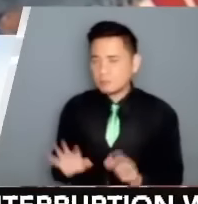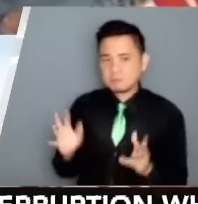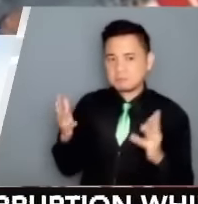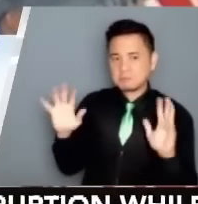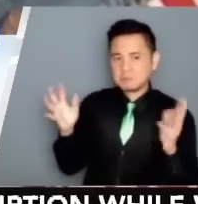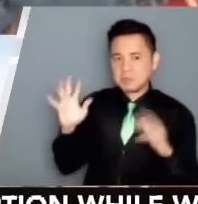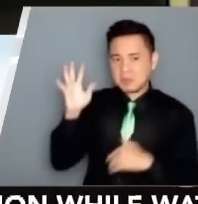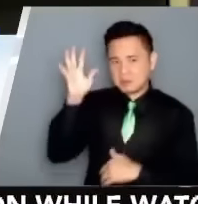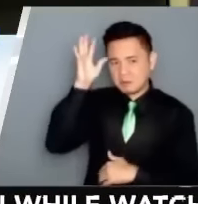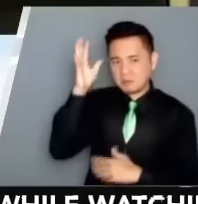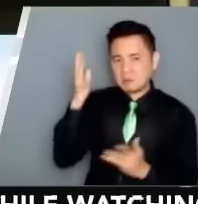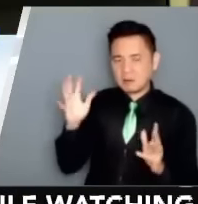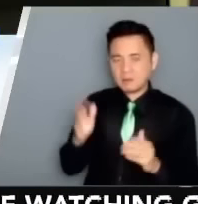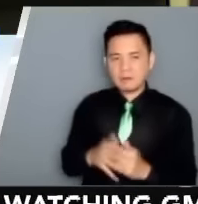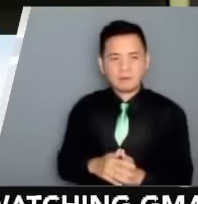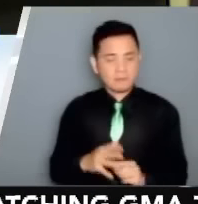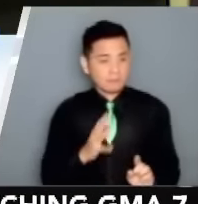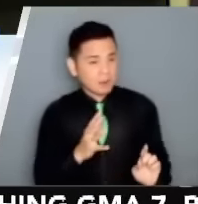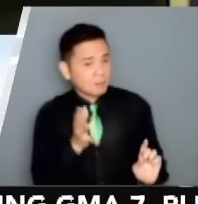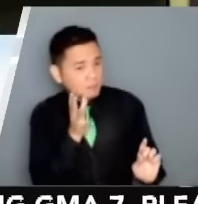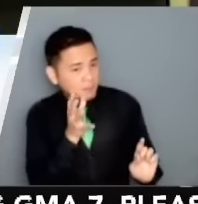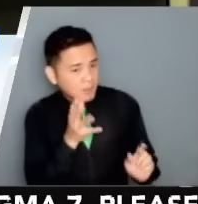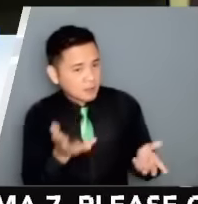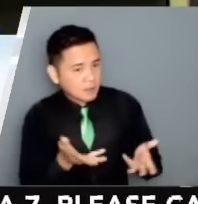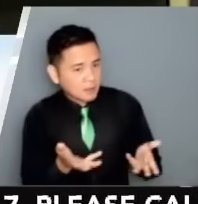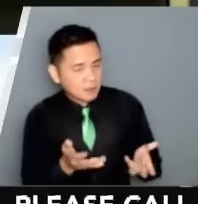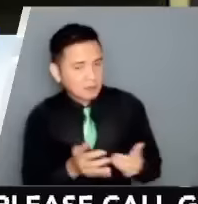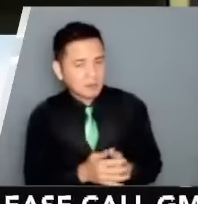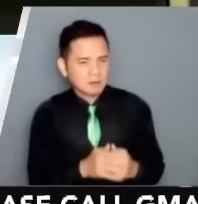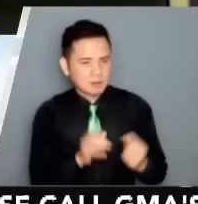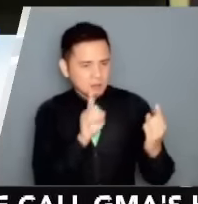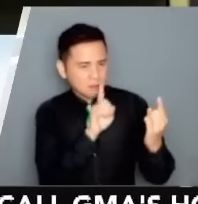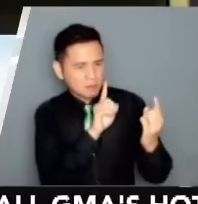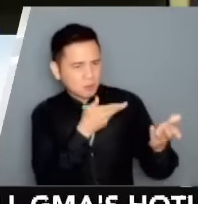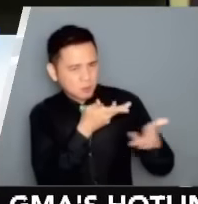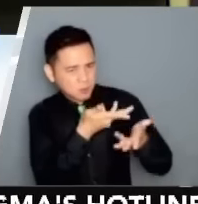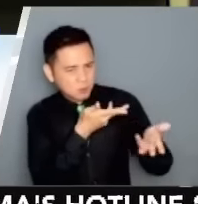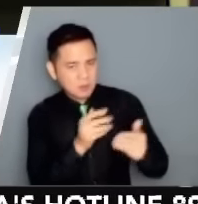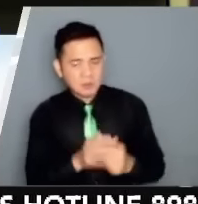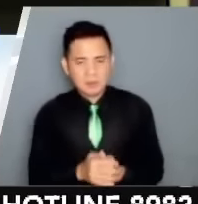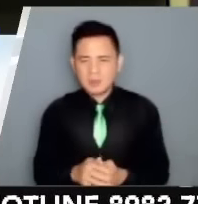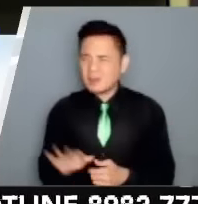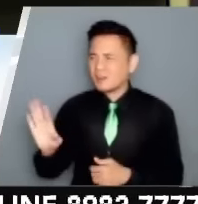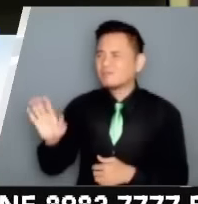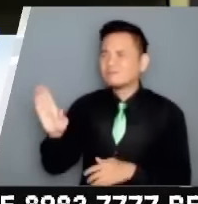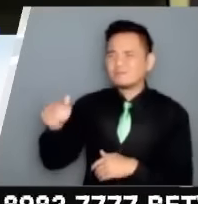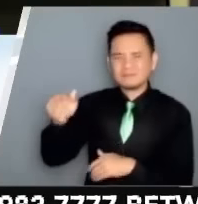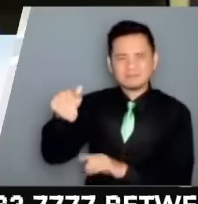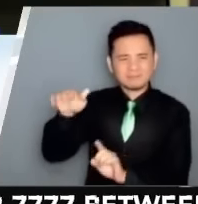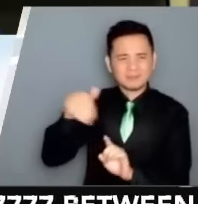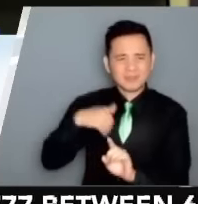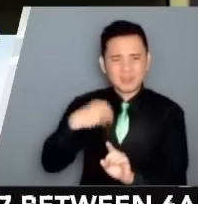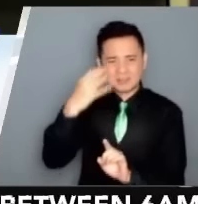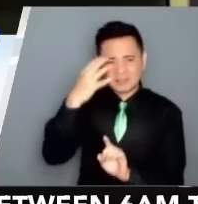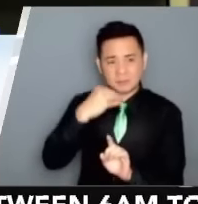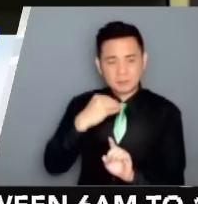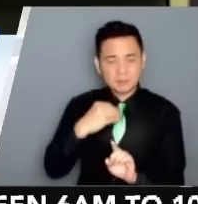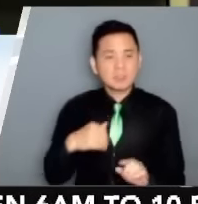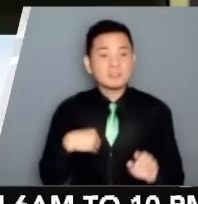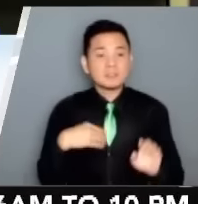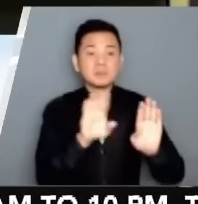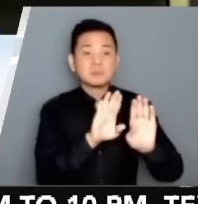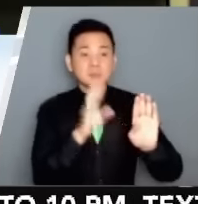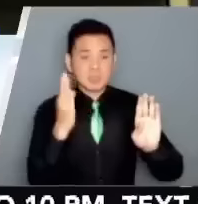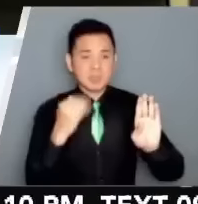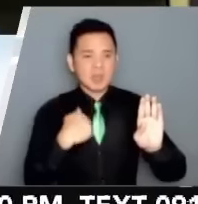hinanap ang nanay Bumalik siya dun sa pinto sinabihan niya yung lalaki natutulog ako sinasab ng lalaki um Buksan mo na lang ako na lang Magtatawag So